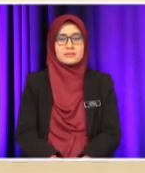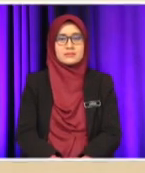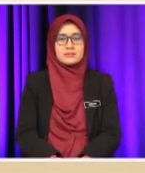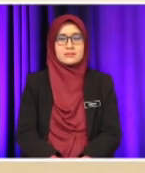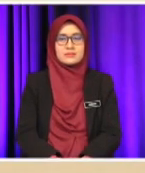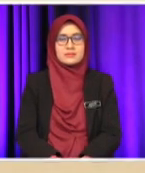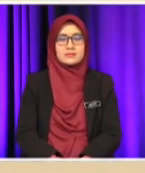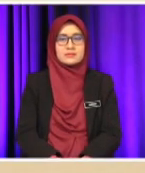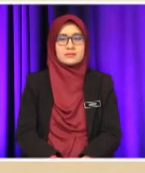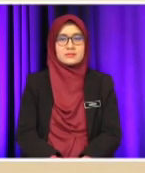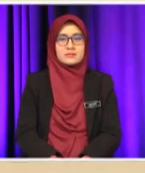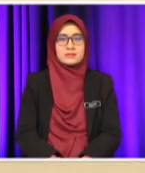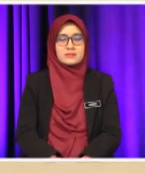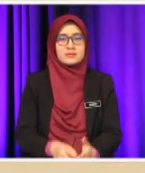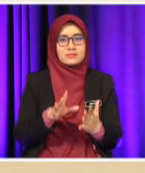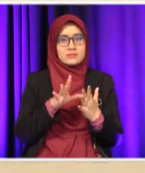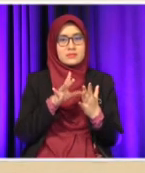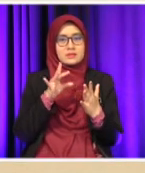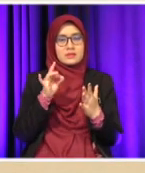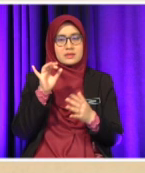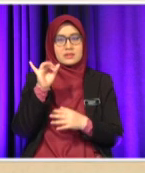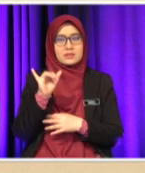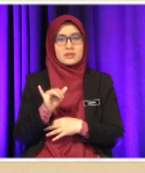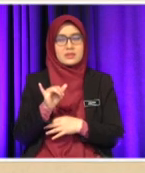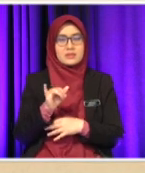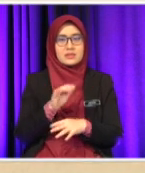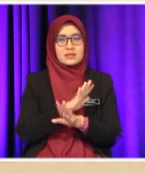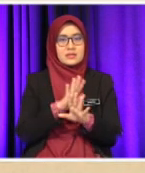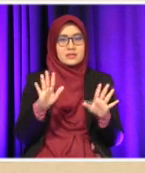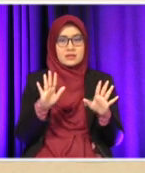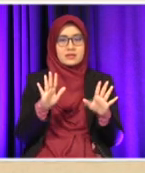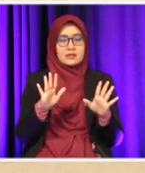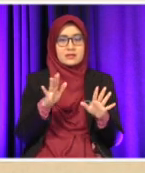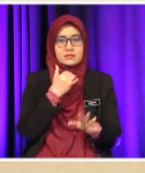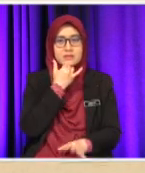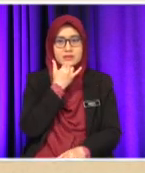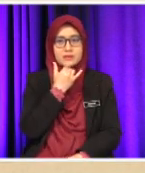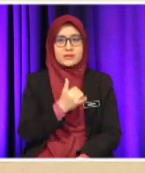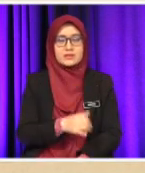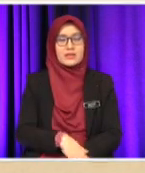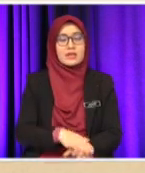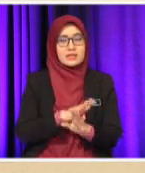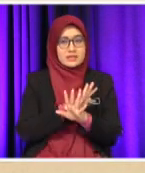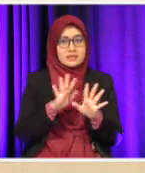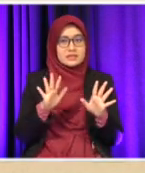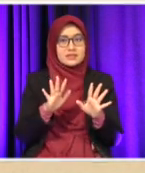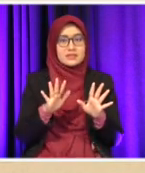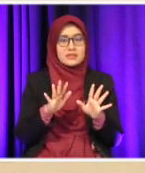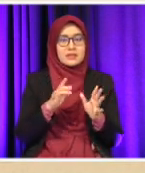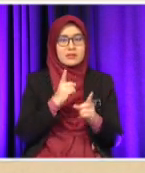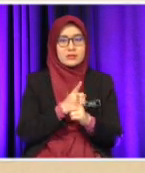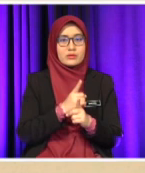Kenapa kita hias akuarium tadi ya Kimi semangat menjawab tadi ya